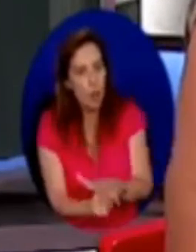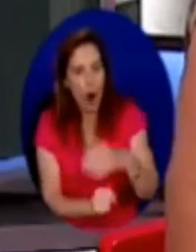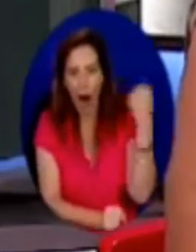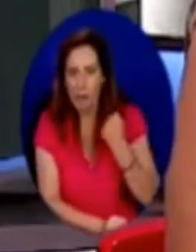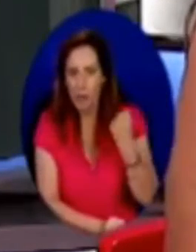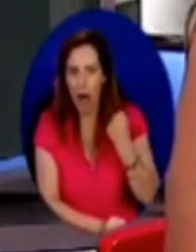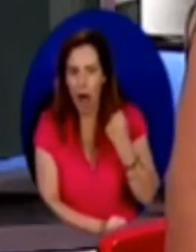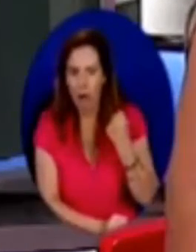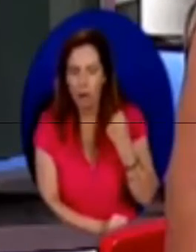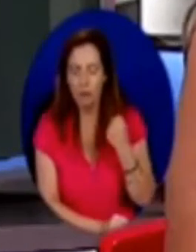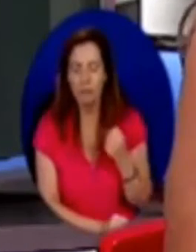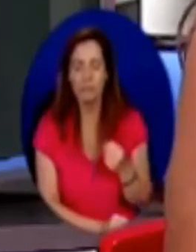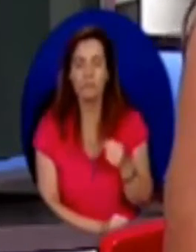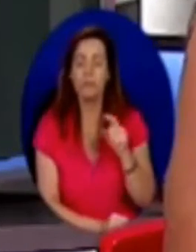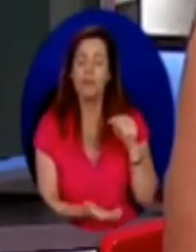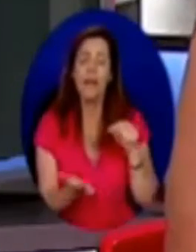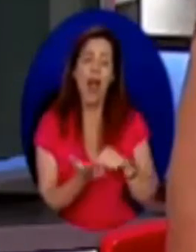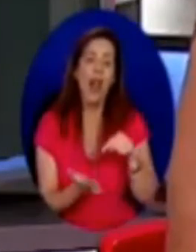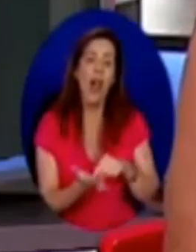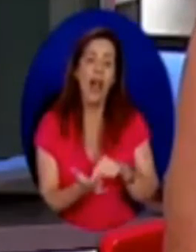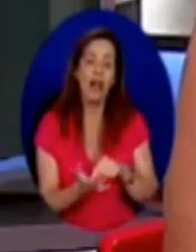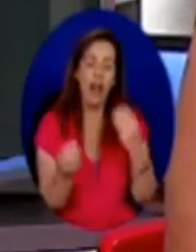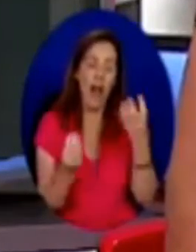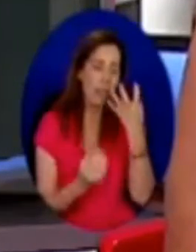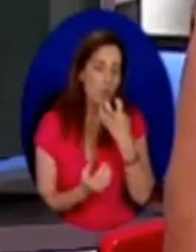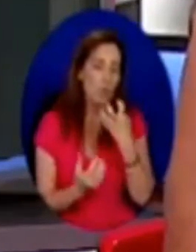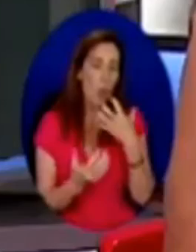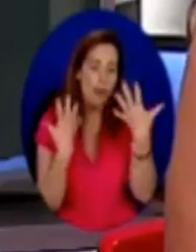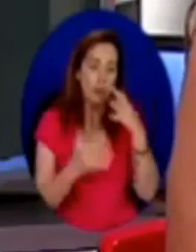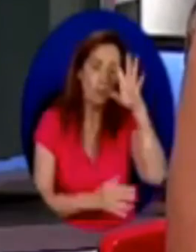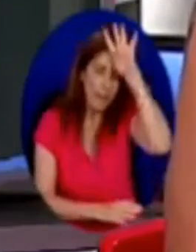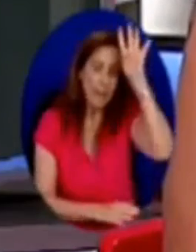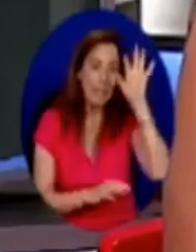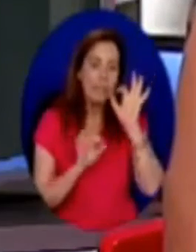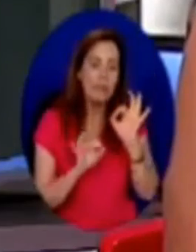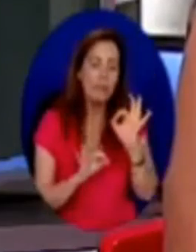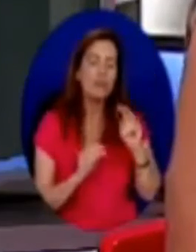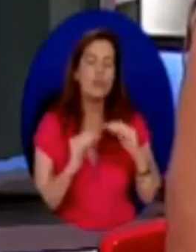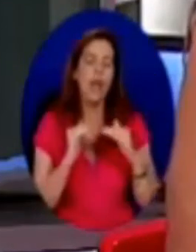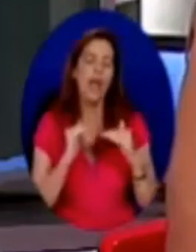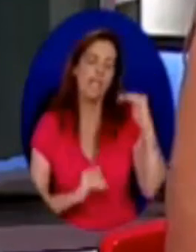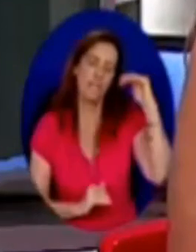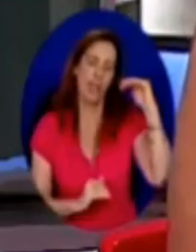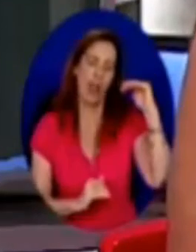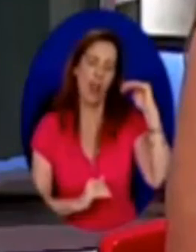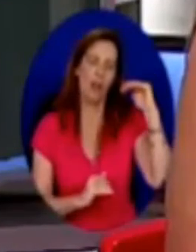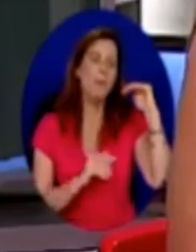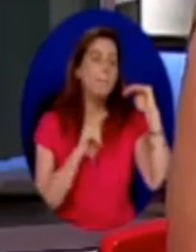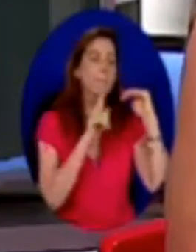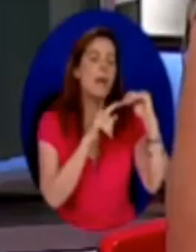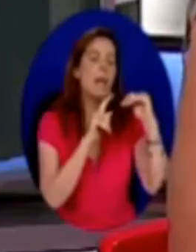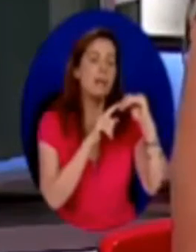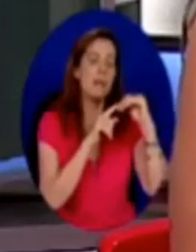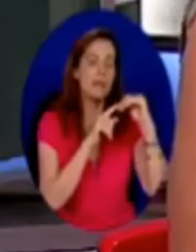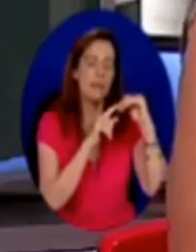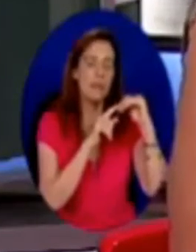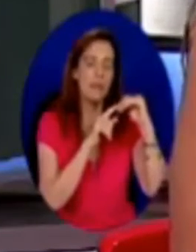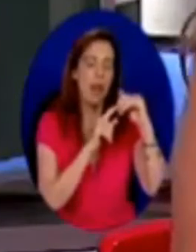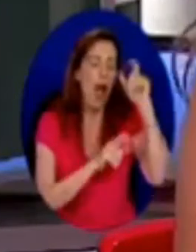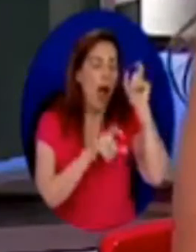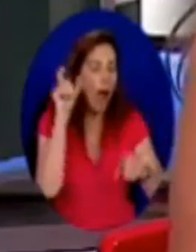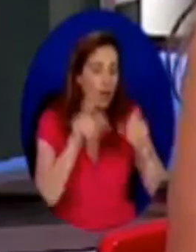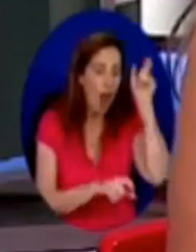של המשטר ולכן הטרגדיה אולי באיראן זה באמת הפער הזה שקיים בין ה